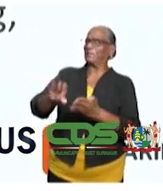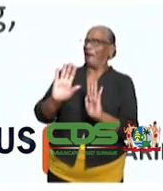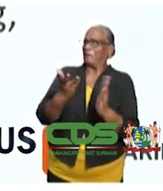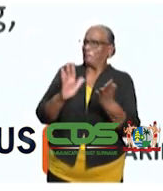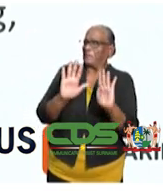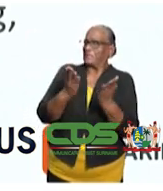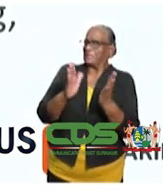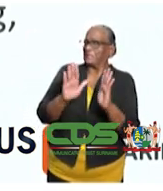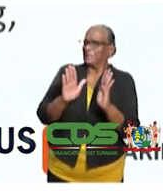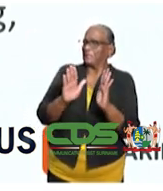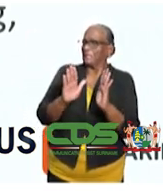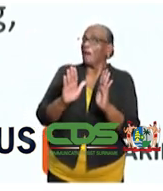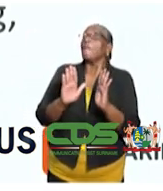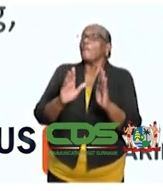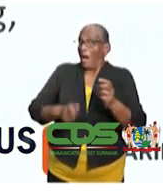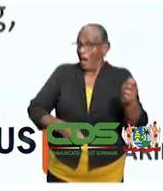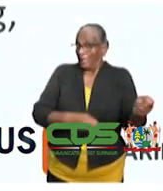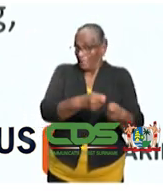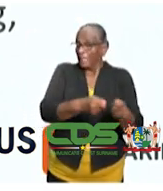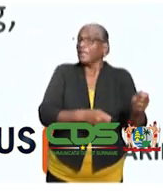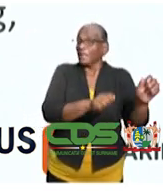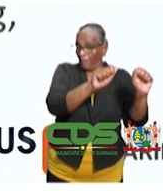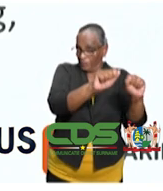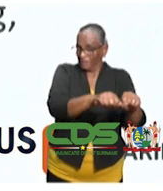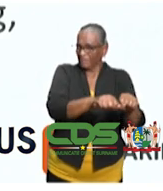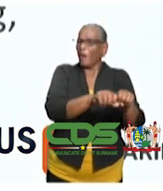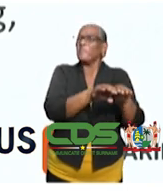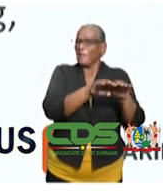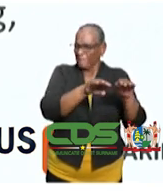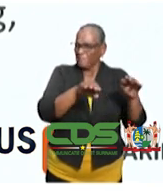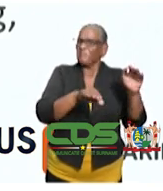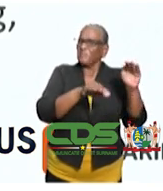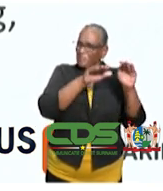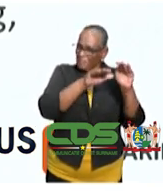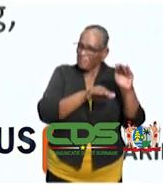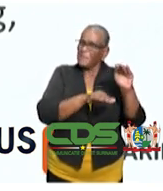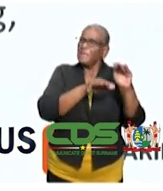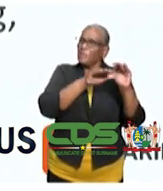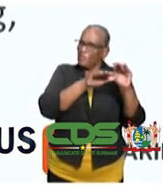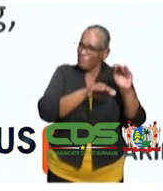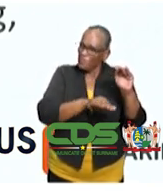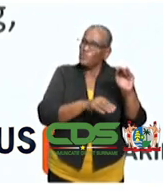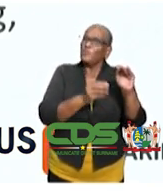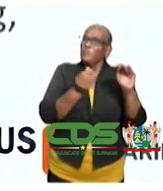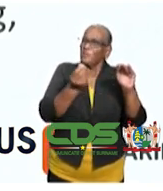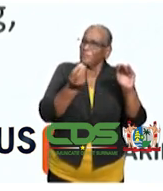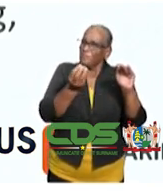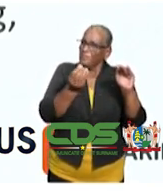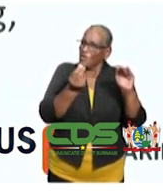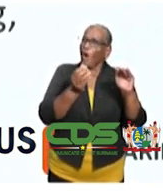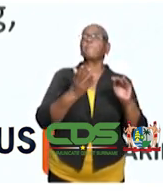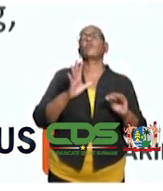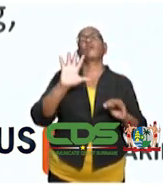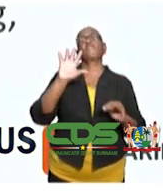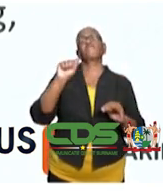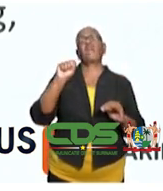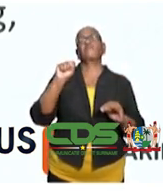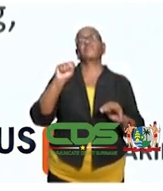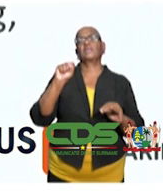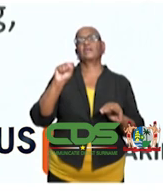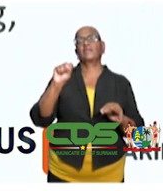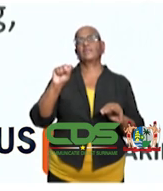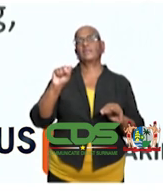als regering hebben we besloten om de minimumrekening te houden op 50 SRD. Dat wil